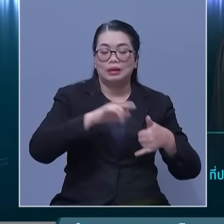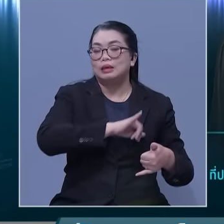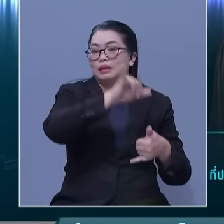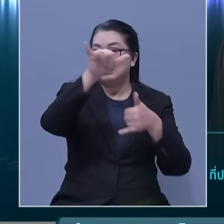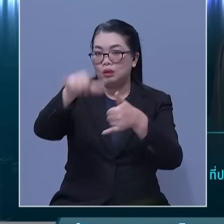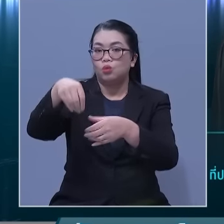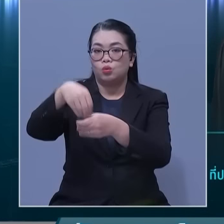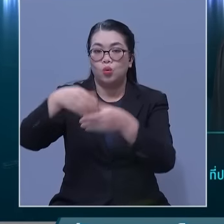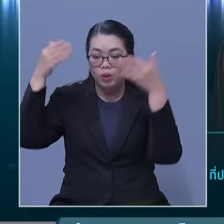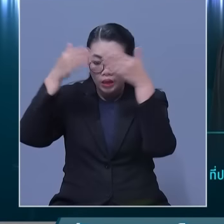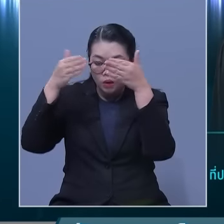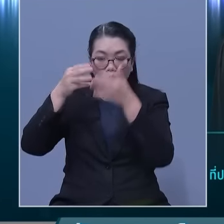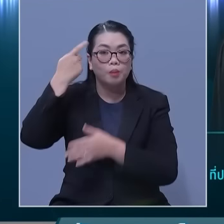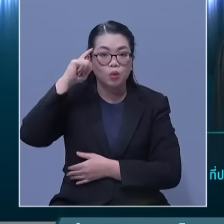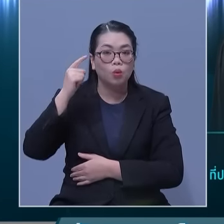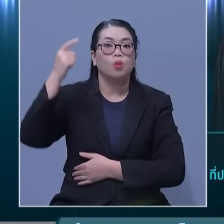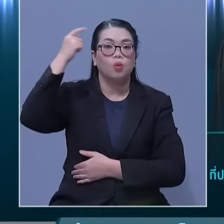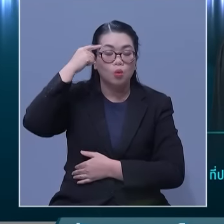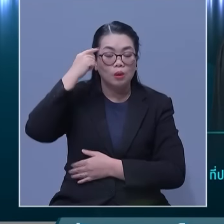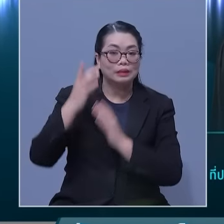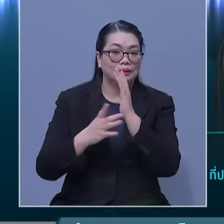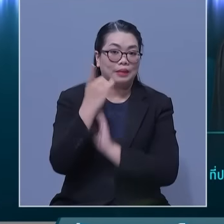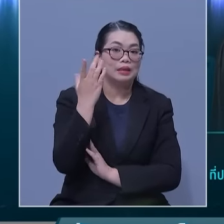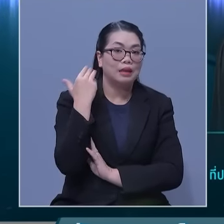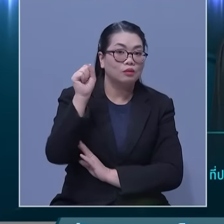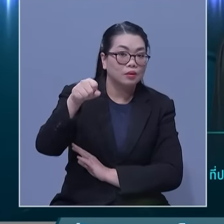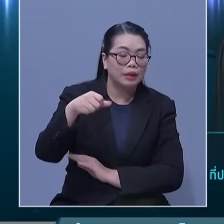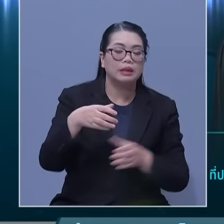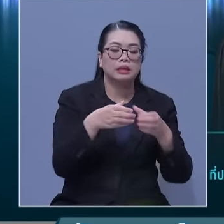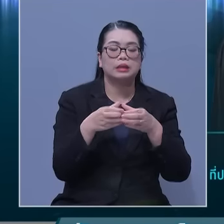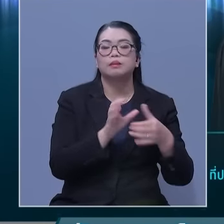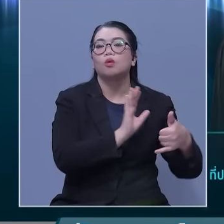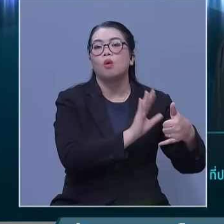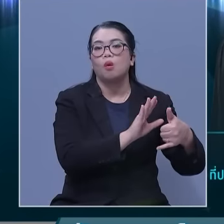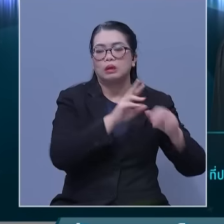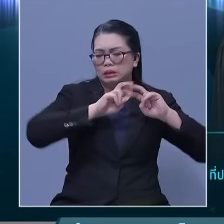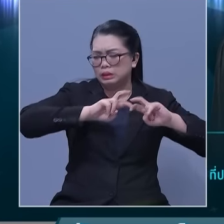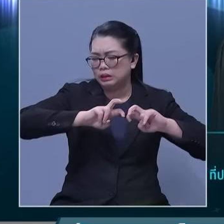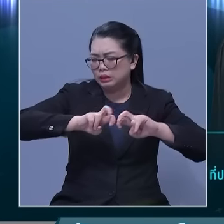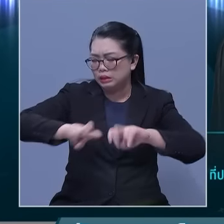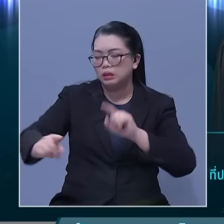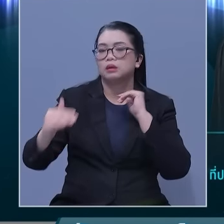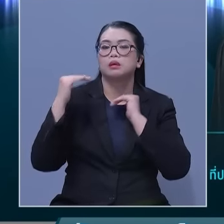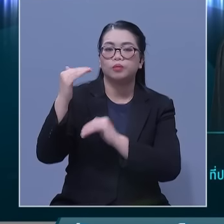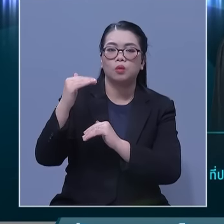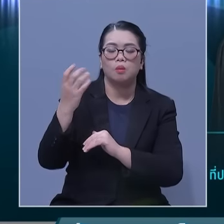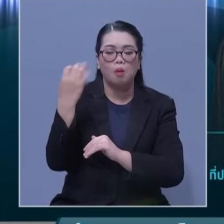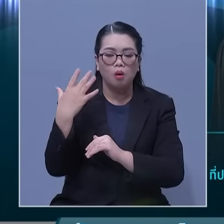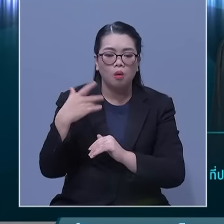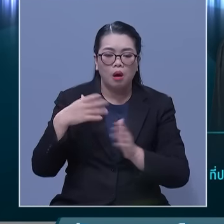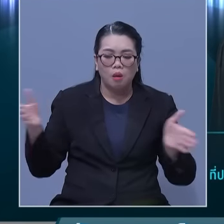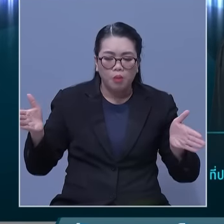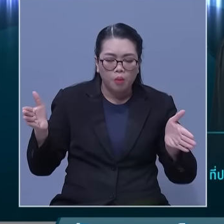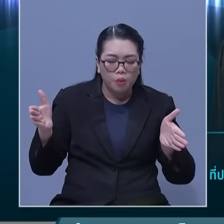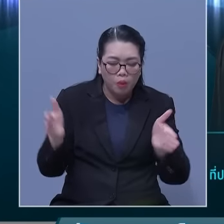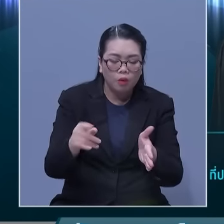อินโดถูกมั้ยฮะเพิ่งจะรู้เมื่ออาทิตย์ที่แล้วนี่เองครับทีมงานของท่านทวีเป็นคนที่กำหนดนะครับแล้วว่าตีวงมา